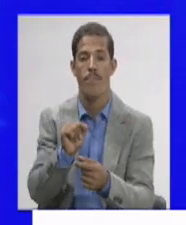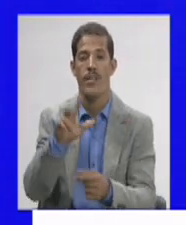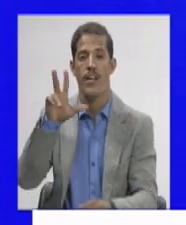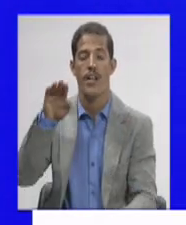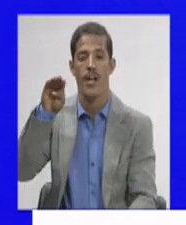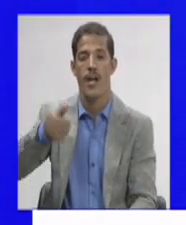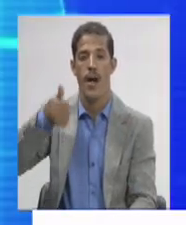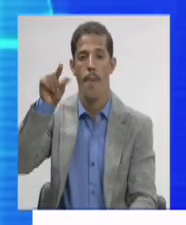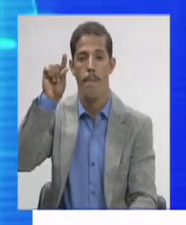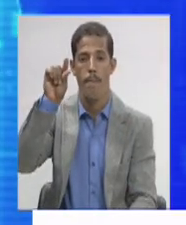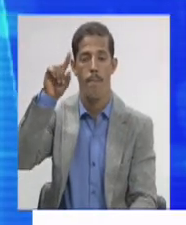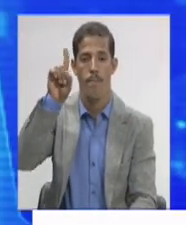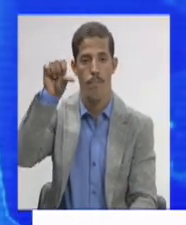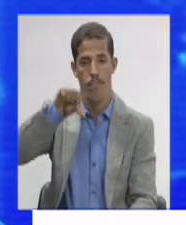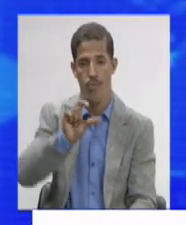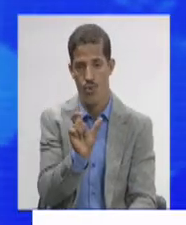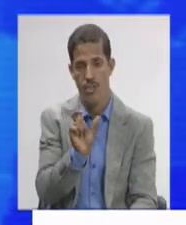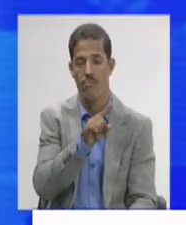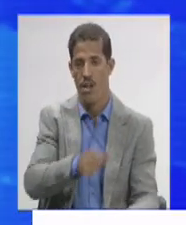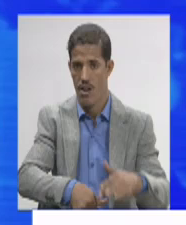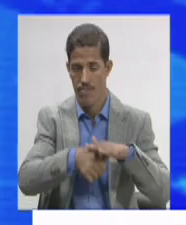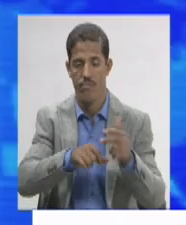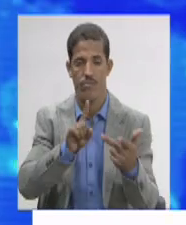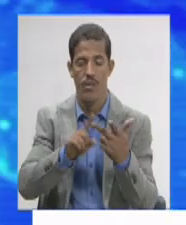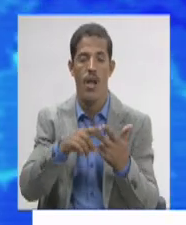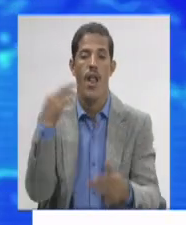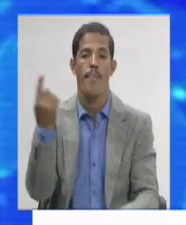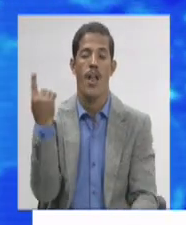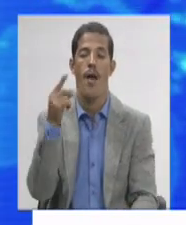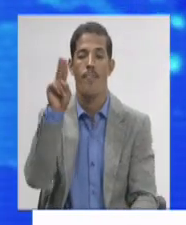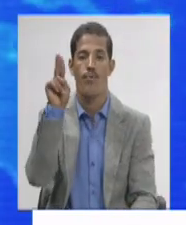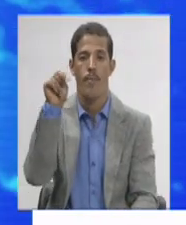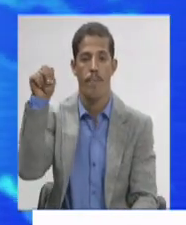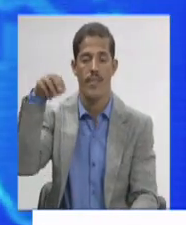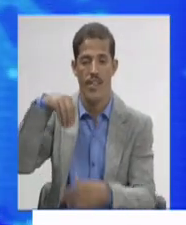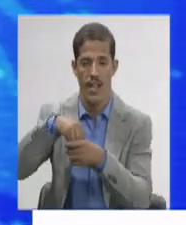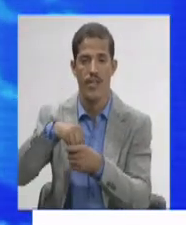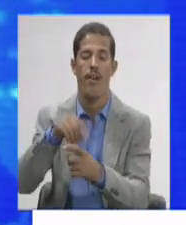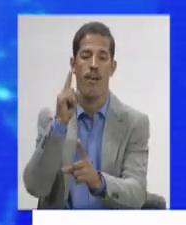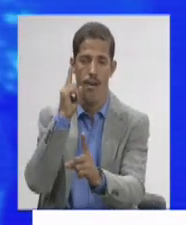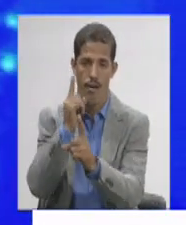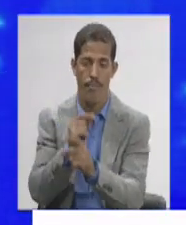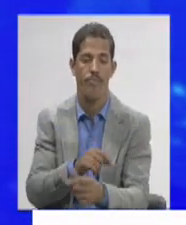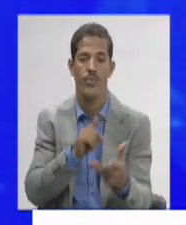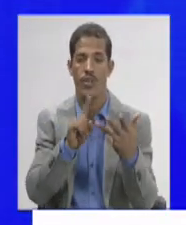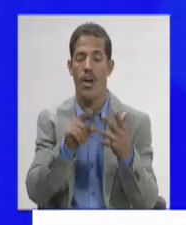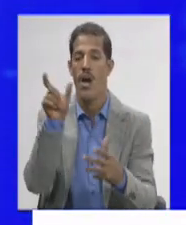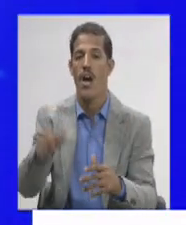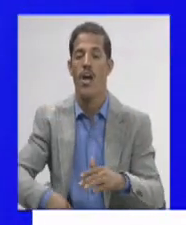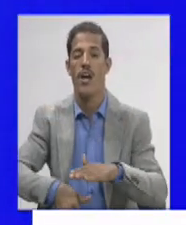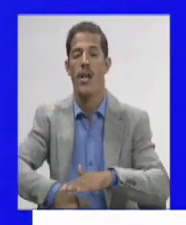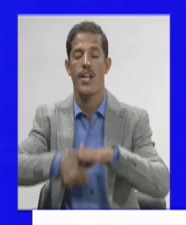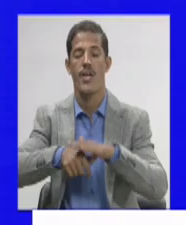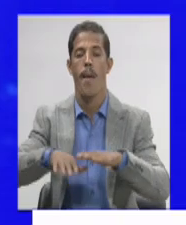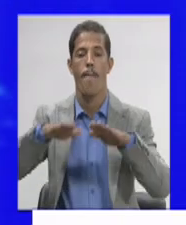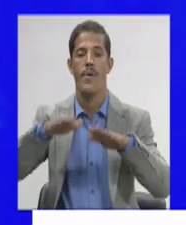الجنرال بريس اوليج انجيما والامين العام للامم المتحده انطونيو جوتيريش ورئيس المجلس الاوروبي شارل